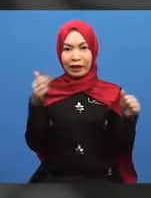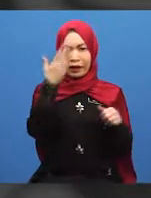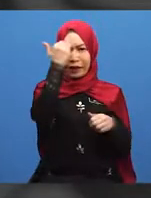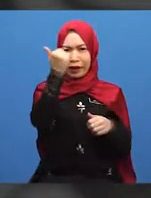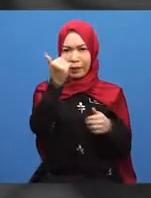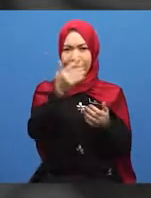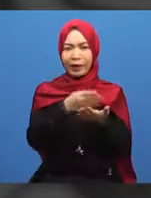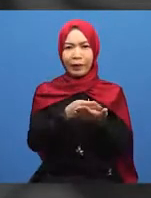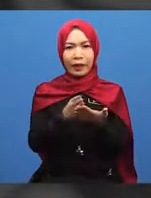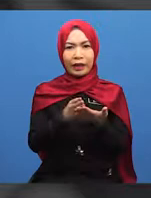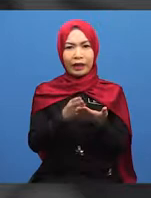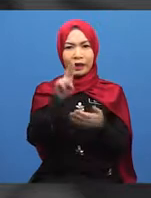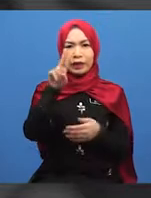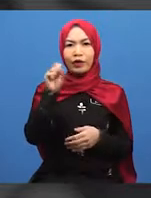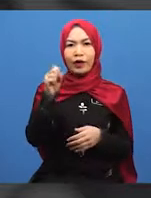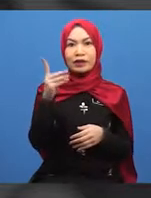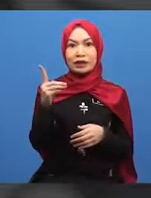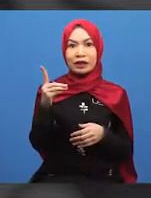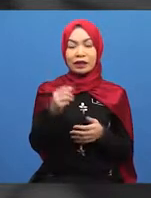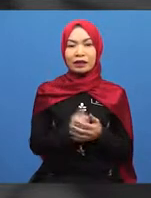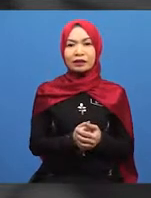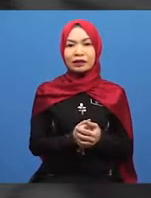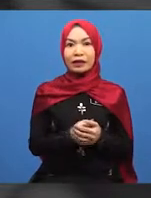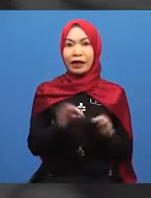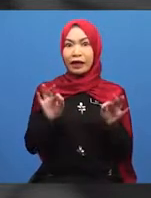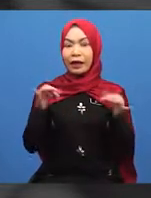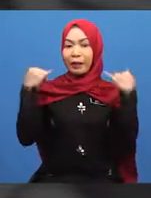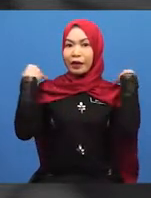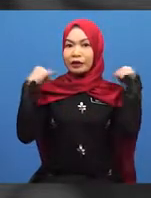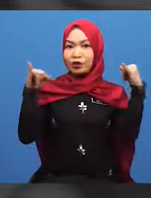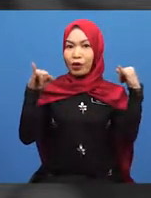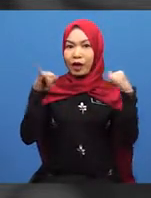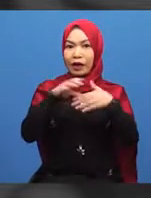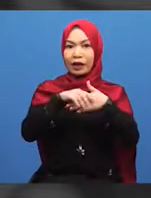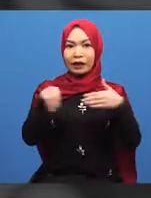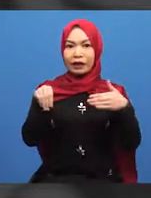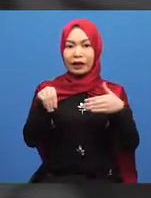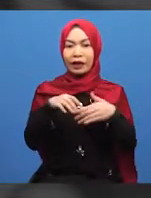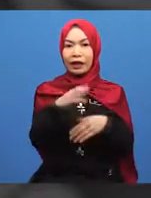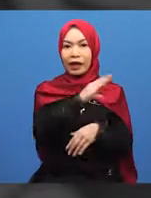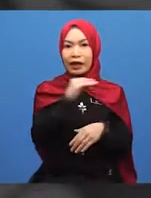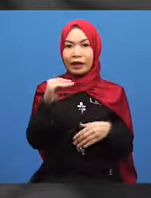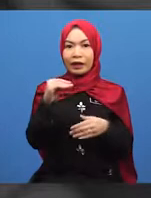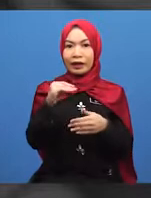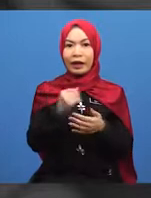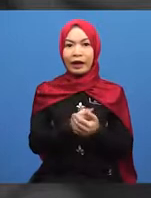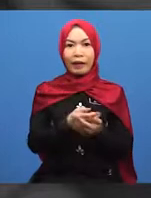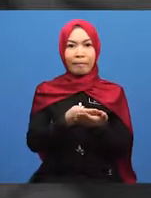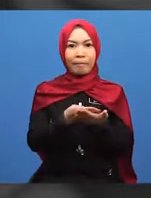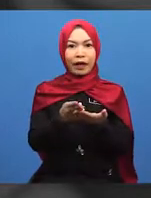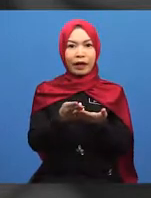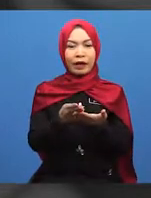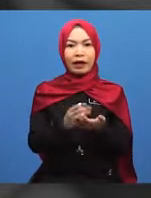US dollar? Rakyat Malaysia menjual ringgit Malaysia dan membeli mata wang asing kerana